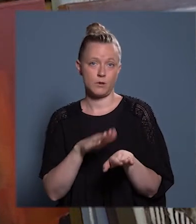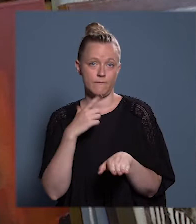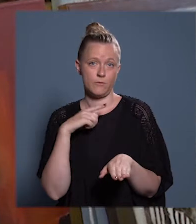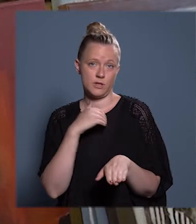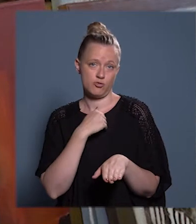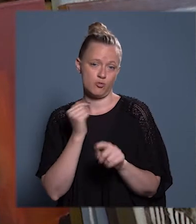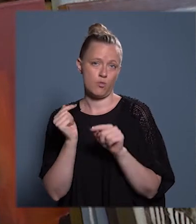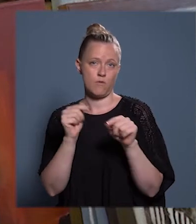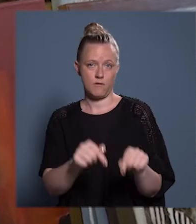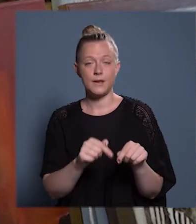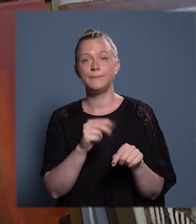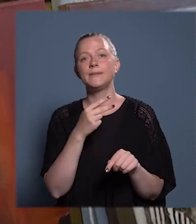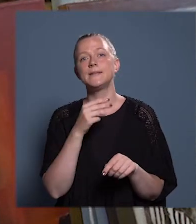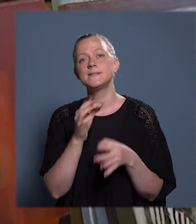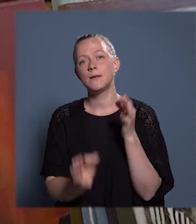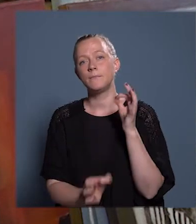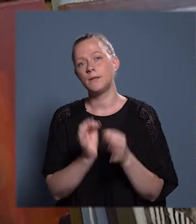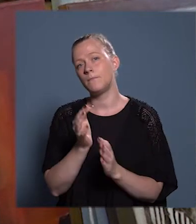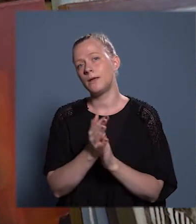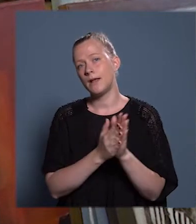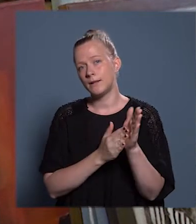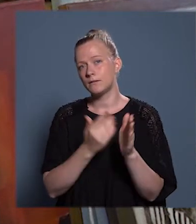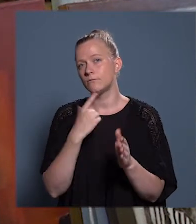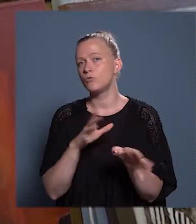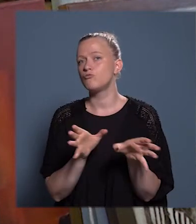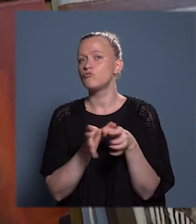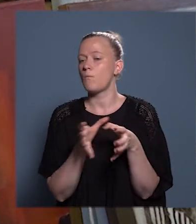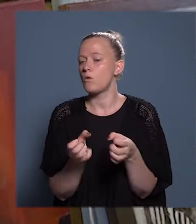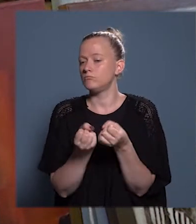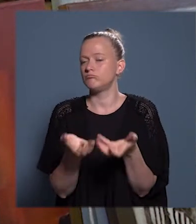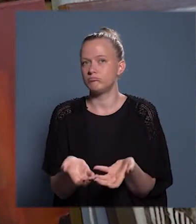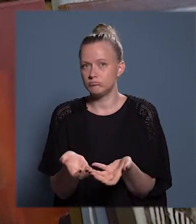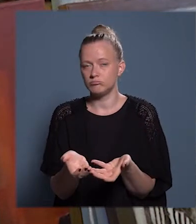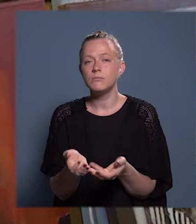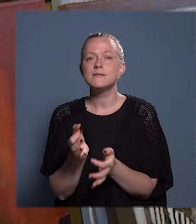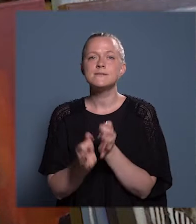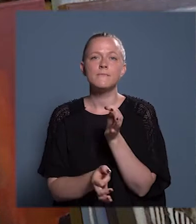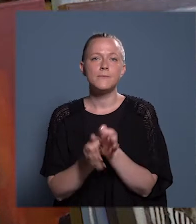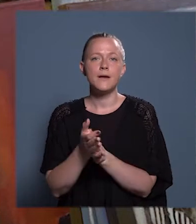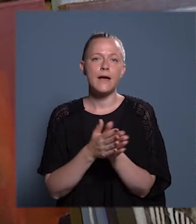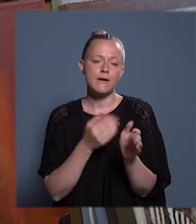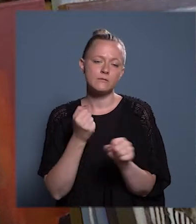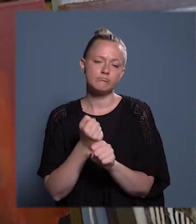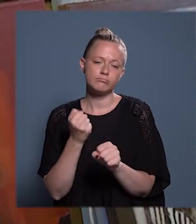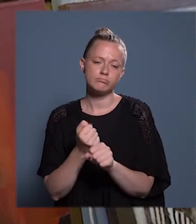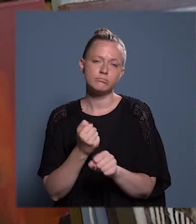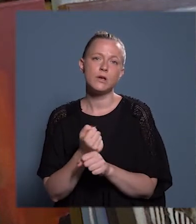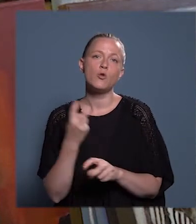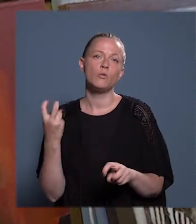és szeptemberben kezdtünk, egy csoportot alkottunk, és szeptemberben kezdtünk dolgozni az